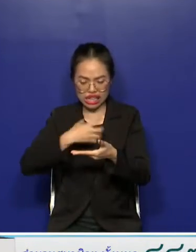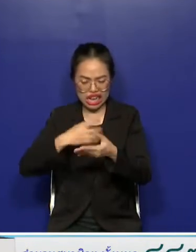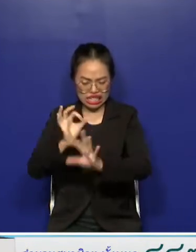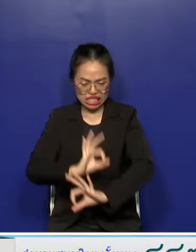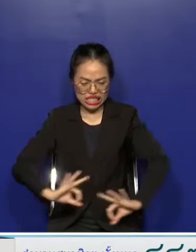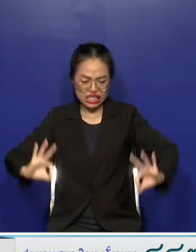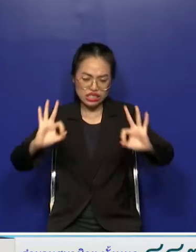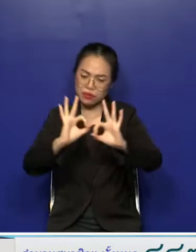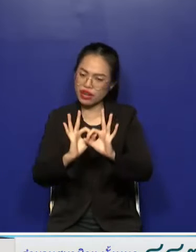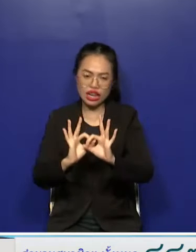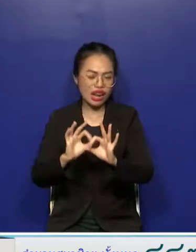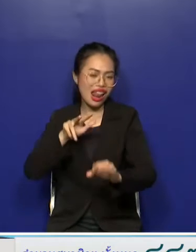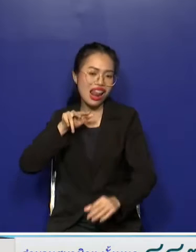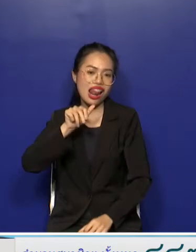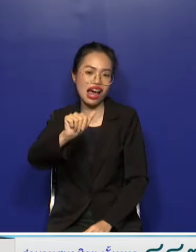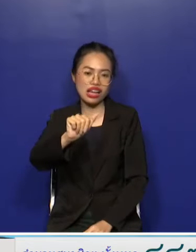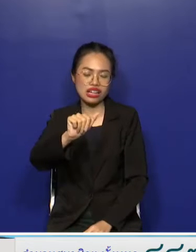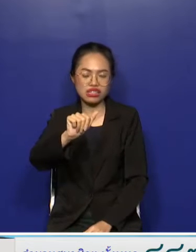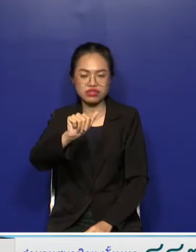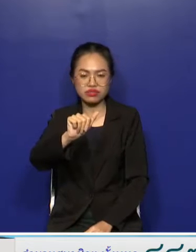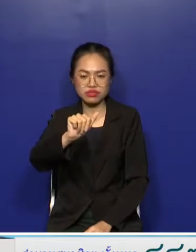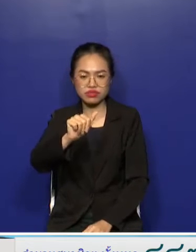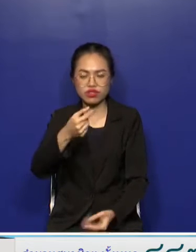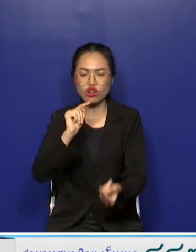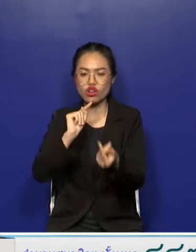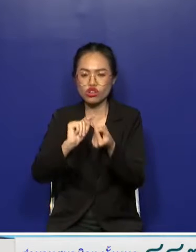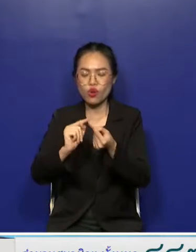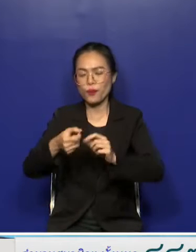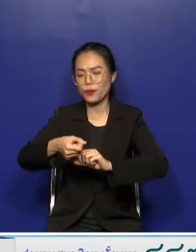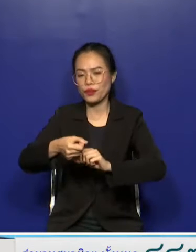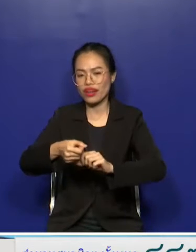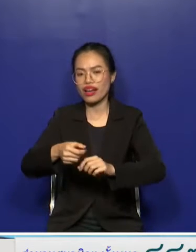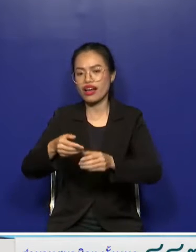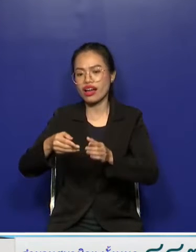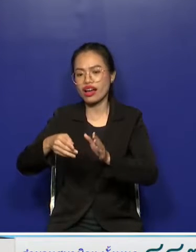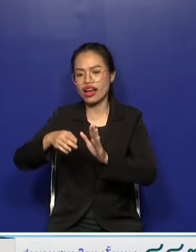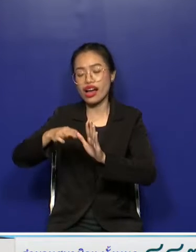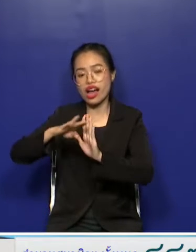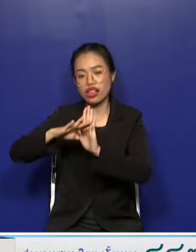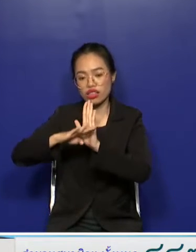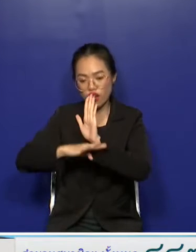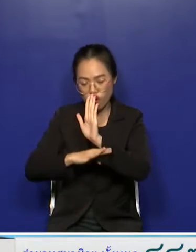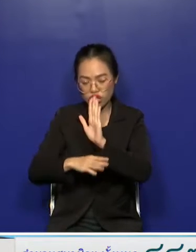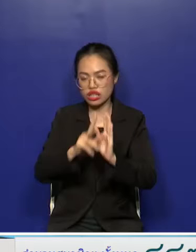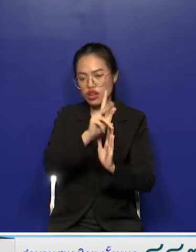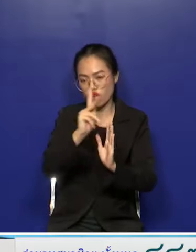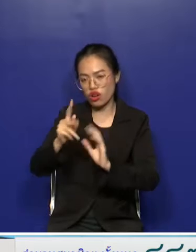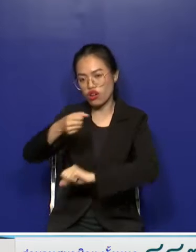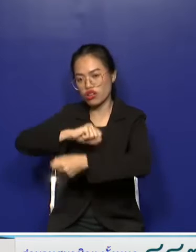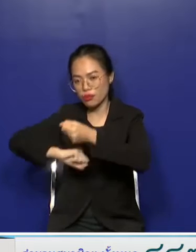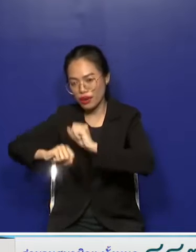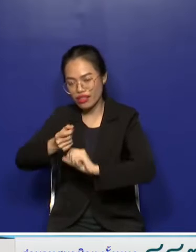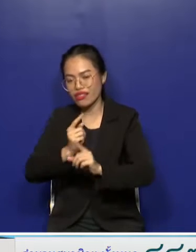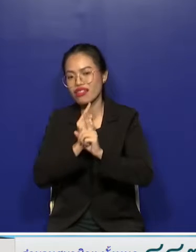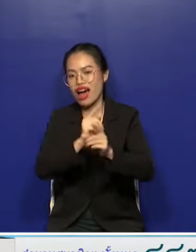ประเด็ใหญ่นั่นก็คือ การปฏิบัติตามผนยธรสาตภของกก Libya ตอหัวใจของ